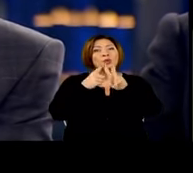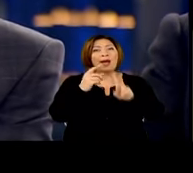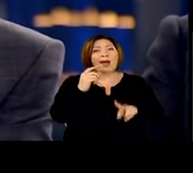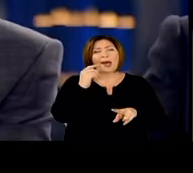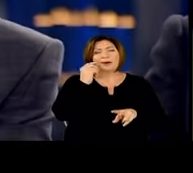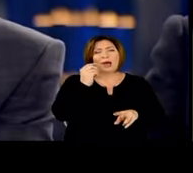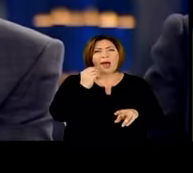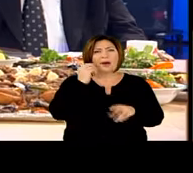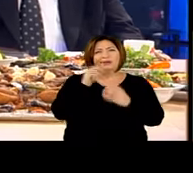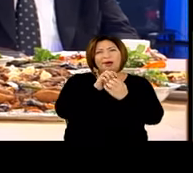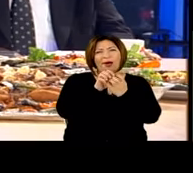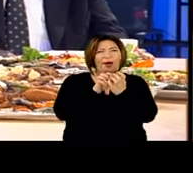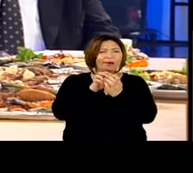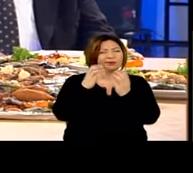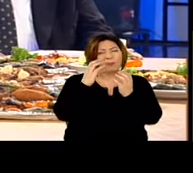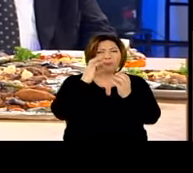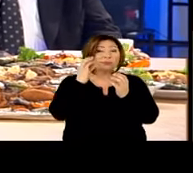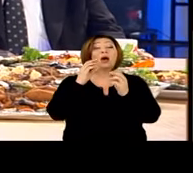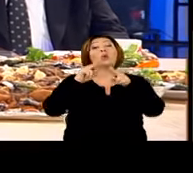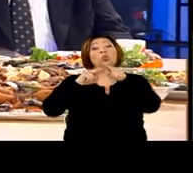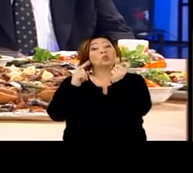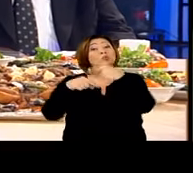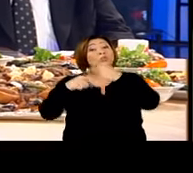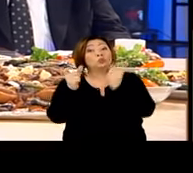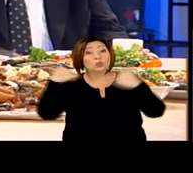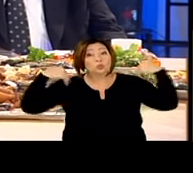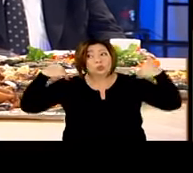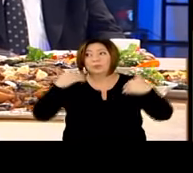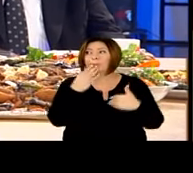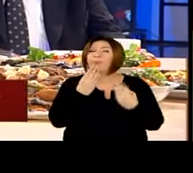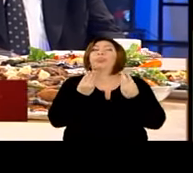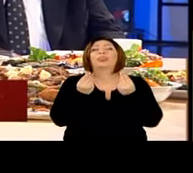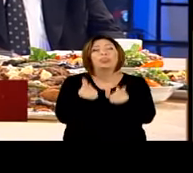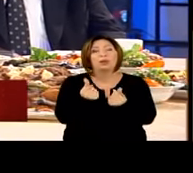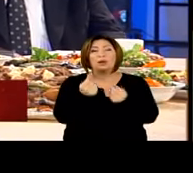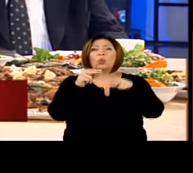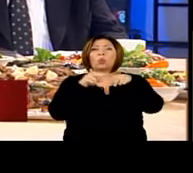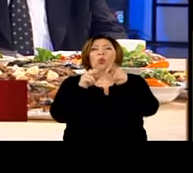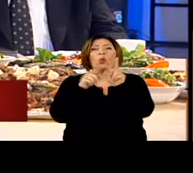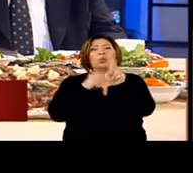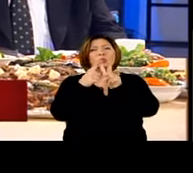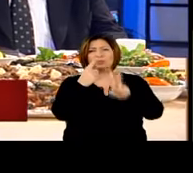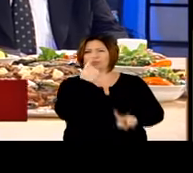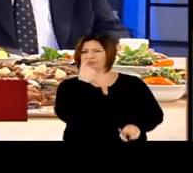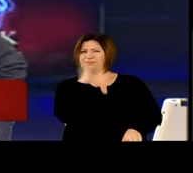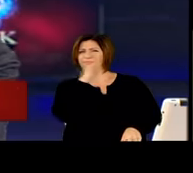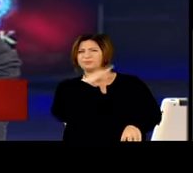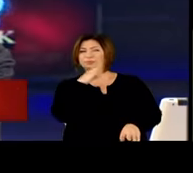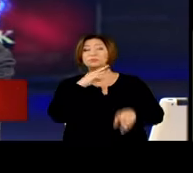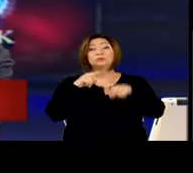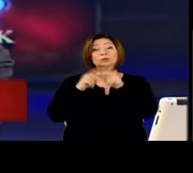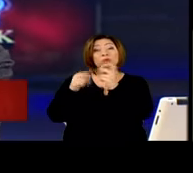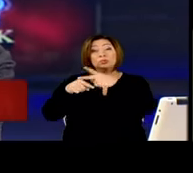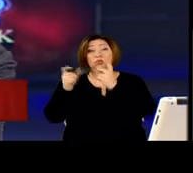sakız olur, kuzu dağılır. Lokum gibidir. Aynen katılıyorum. Ve koyun kokar, yaşlı, kuzu biri kokmaz. Genç. Biri yaşlı, biri genç tabii